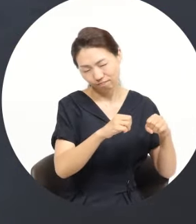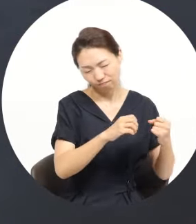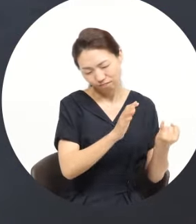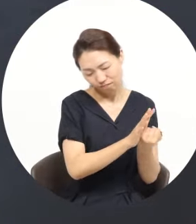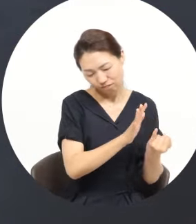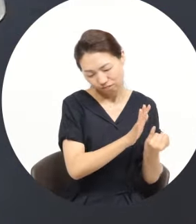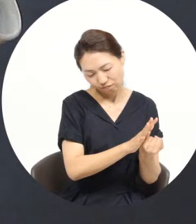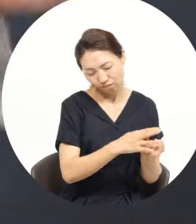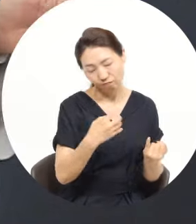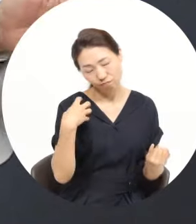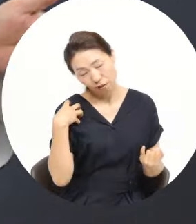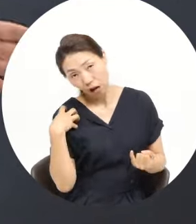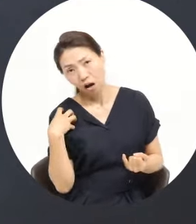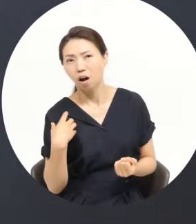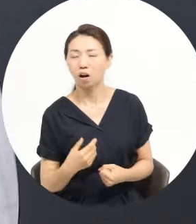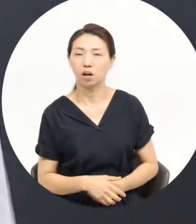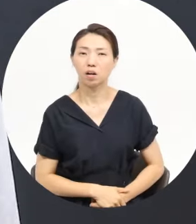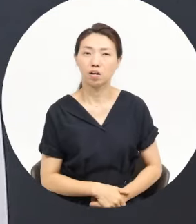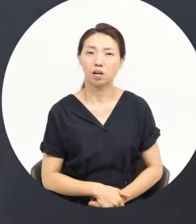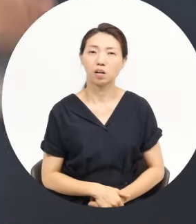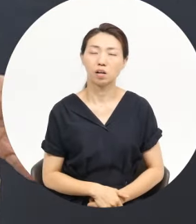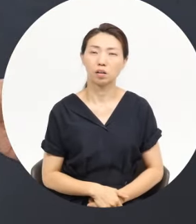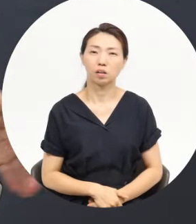되고 내가 잘못했지만은